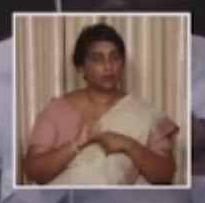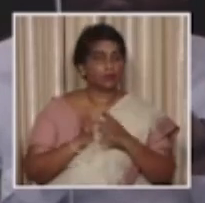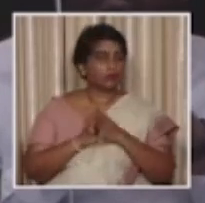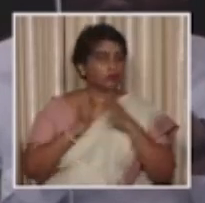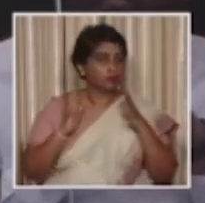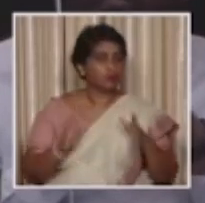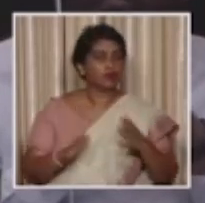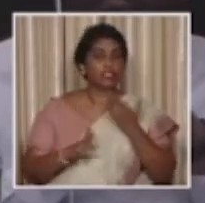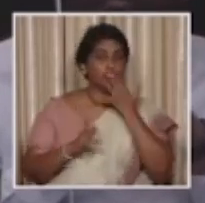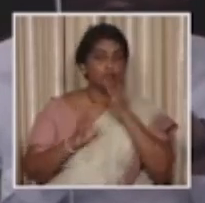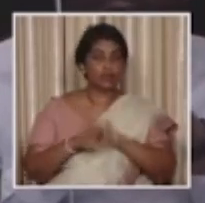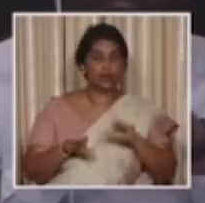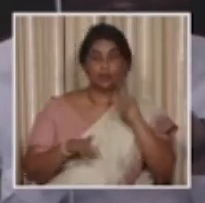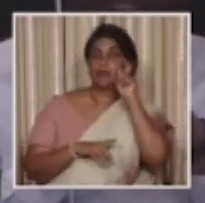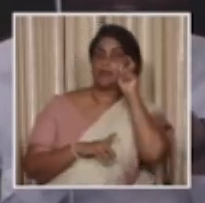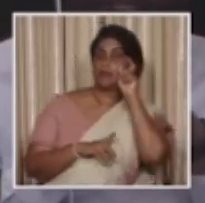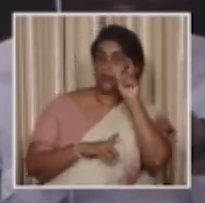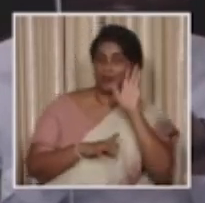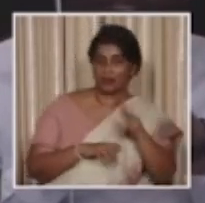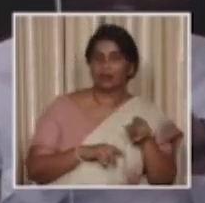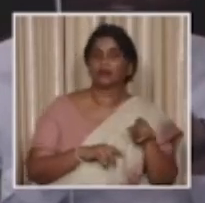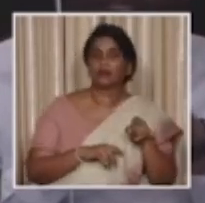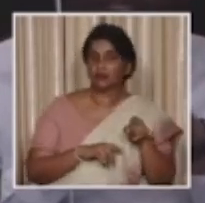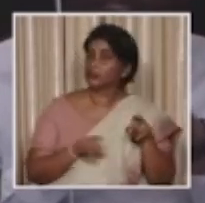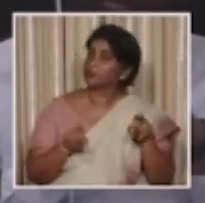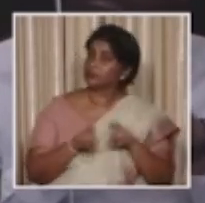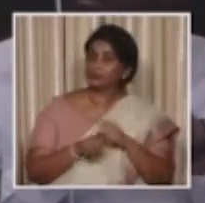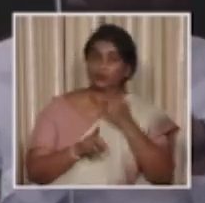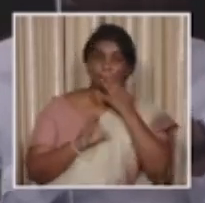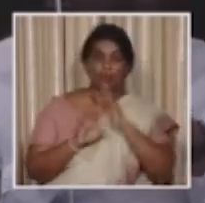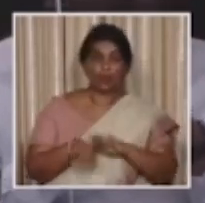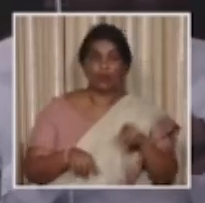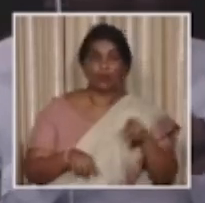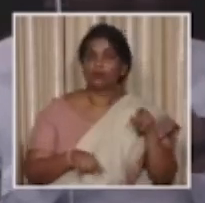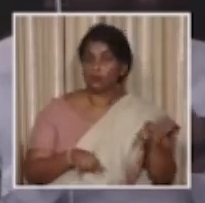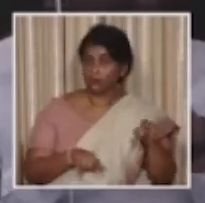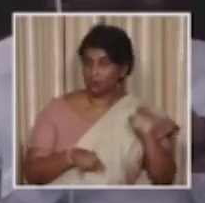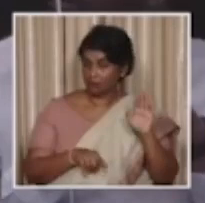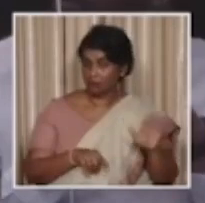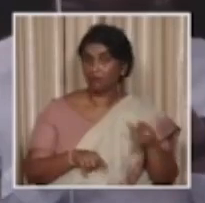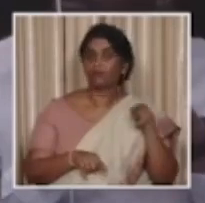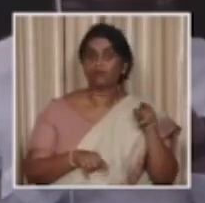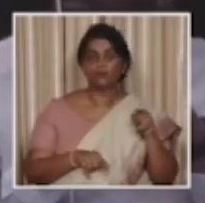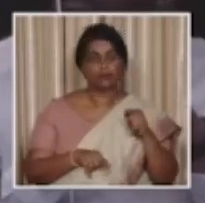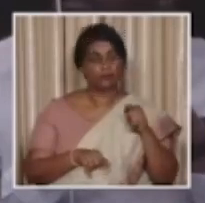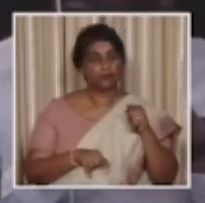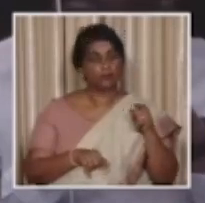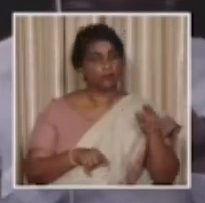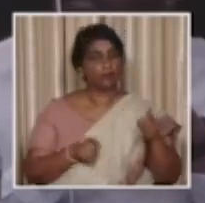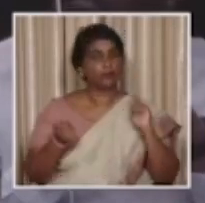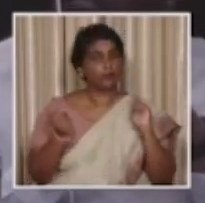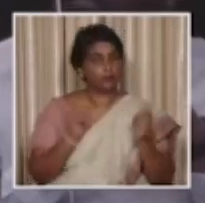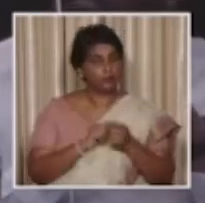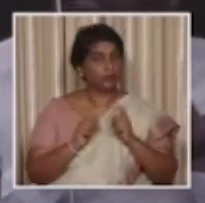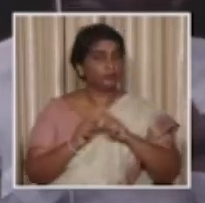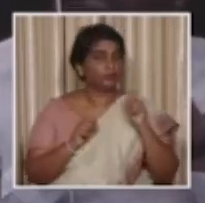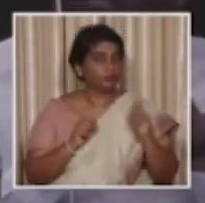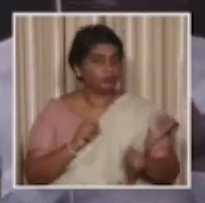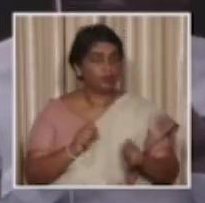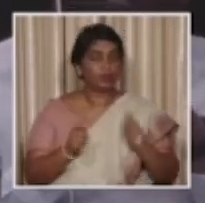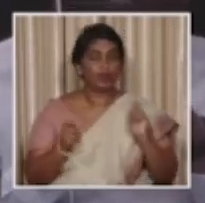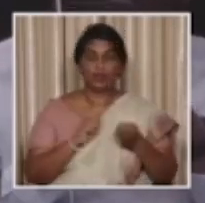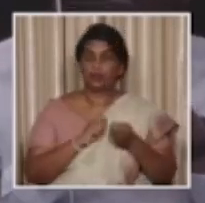වඩාත්ම පාසල් දරුවෝ බලාගෙන ඉන්නවා. එතකොට පාසල් දරුවන් සඳහා මේ ක්‍රිකට් මණ්ඩලයෙන්